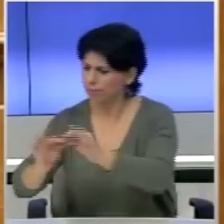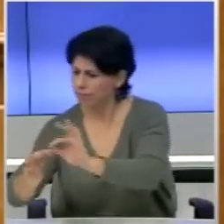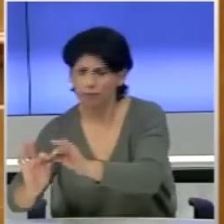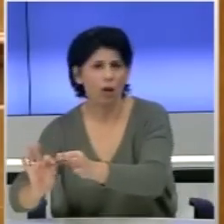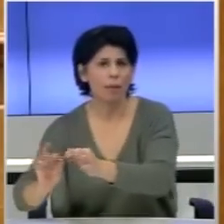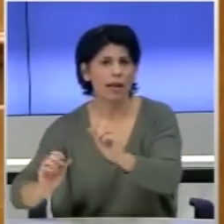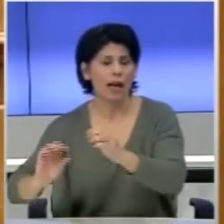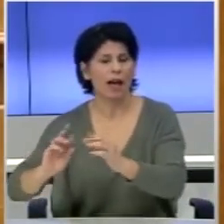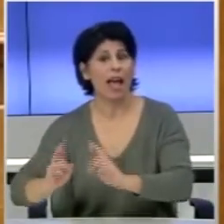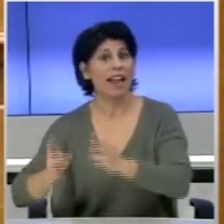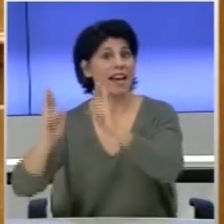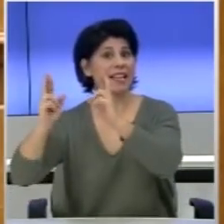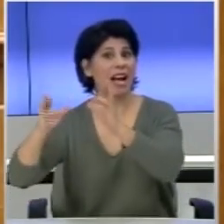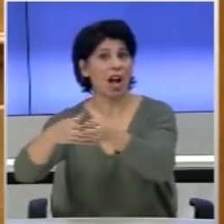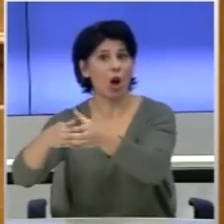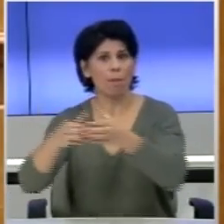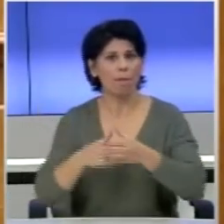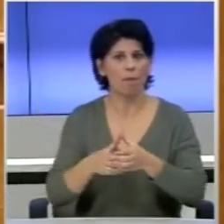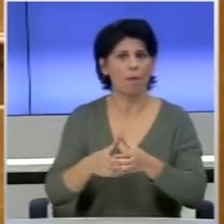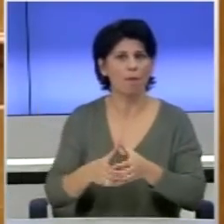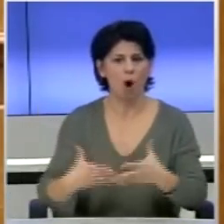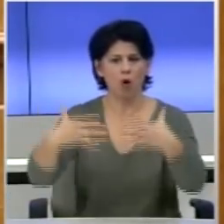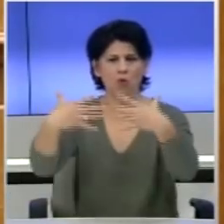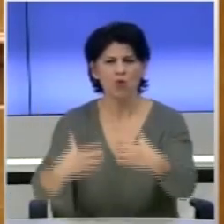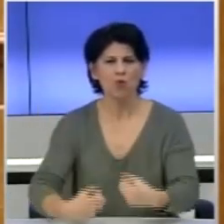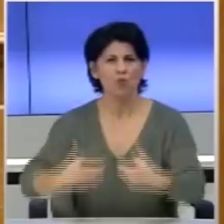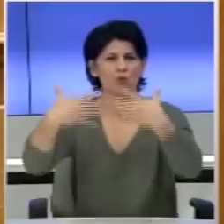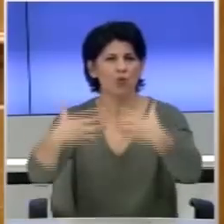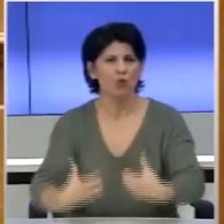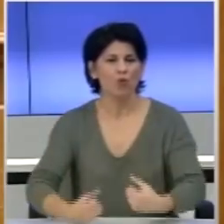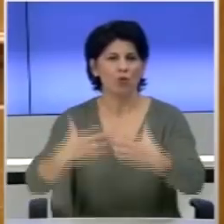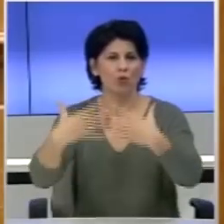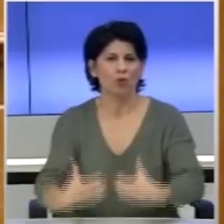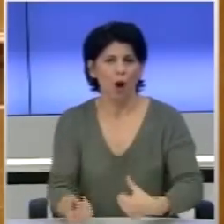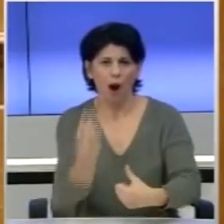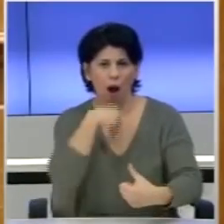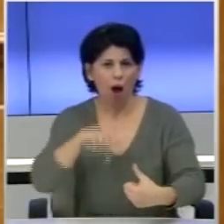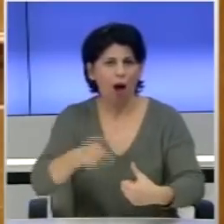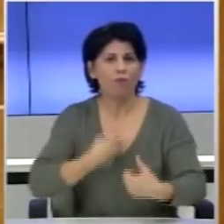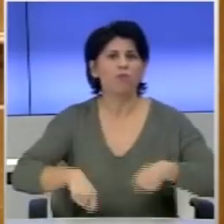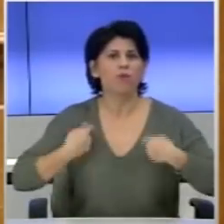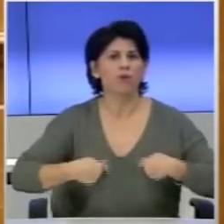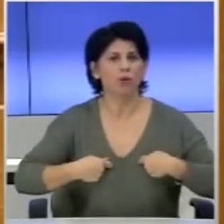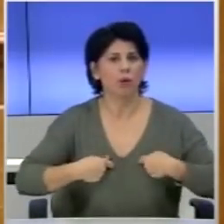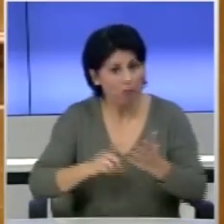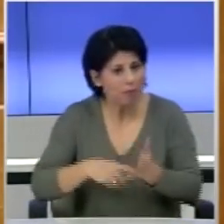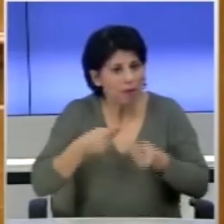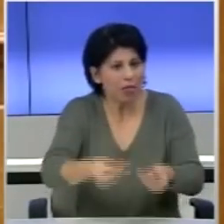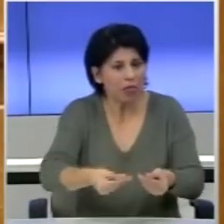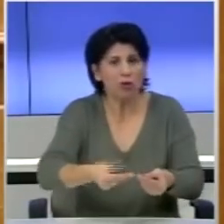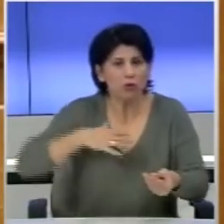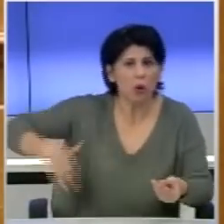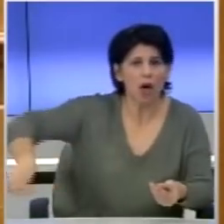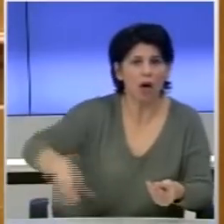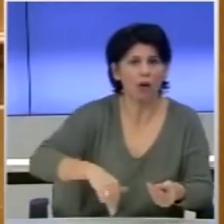ανταγωνιστικά ενεργειακά μπλοκ θα αρμέξουν αυτόν τον πλούτο που ανήκει στους λαούς της περιοχής. Τρίτο, το μοίρασμα